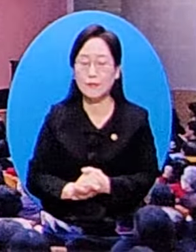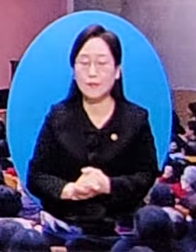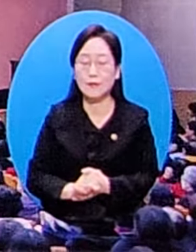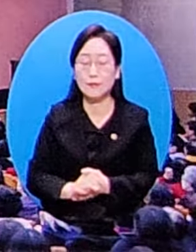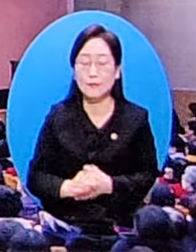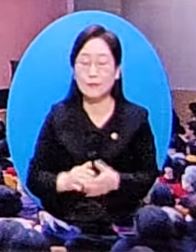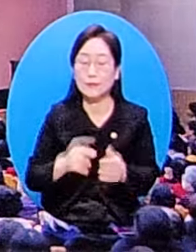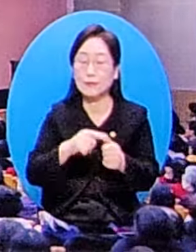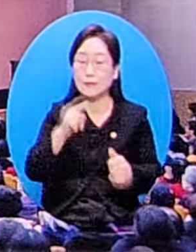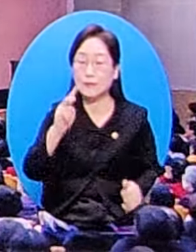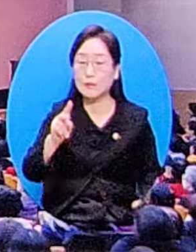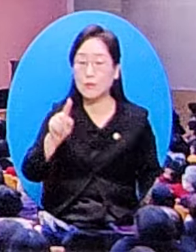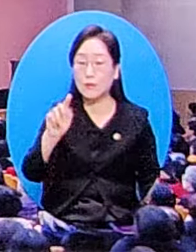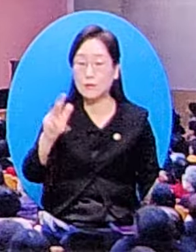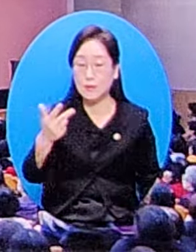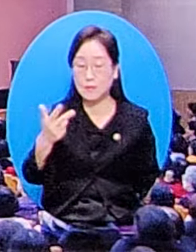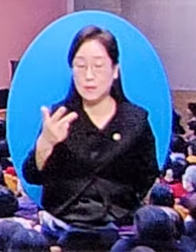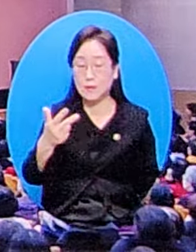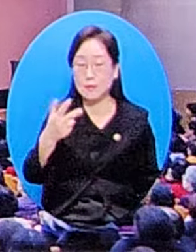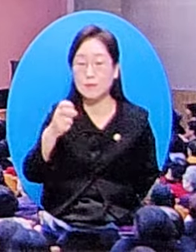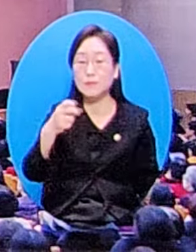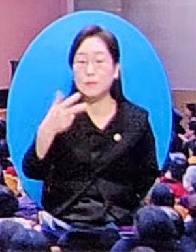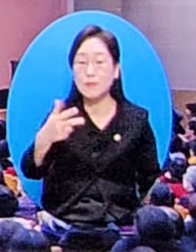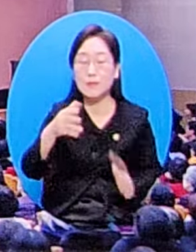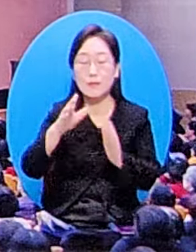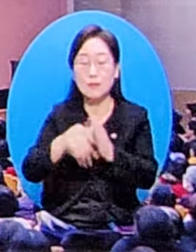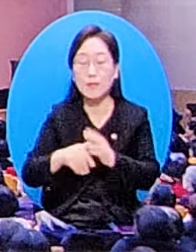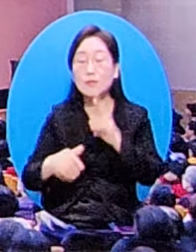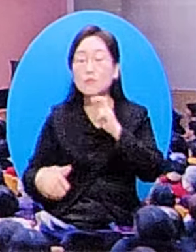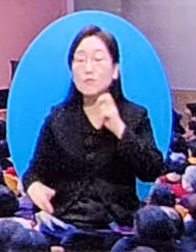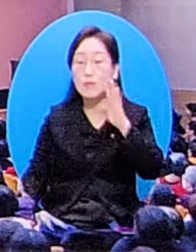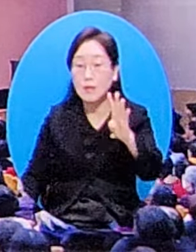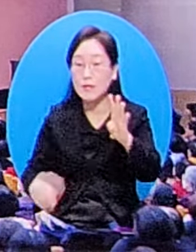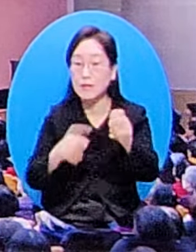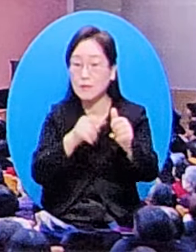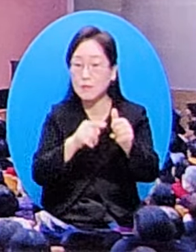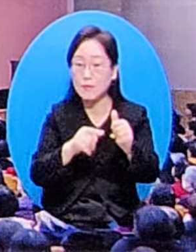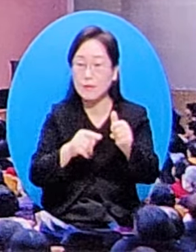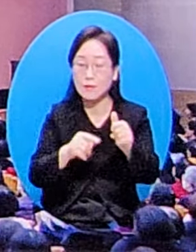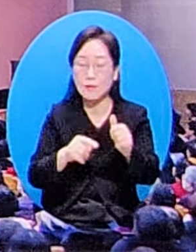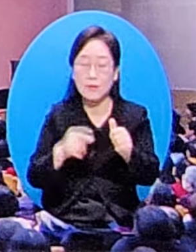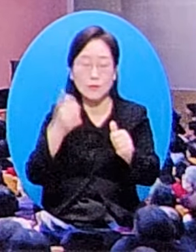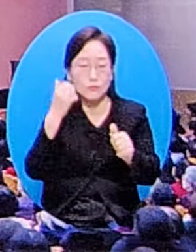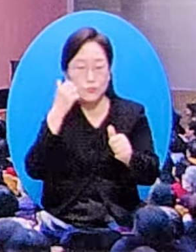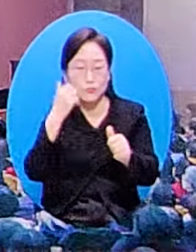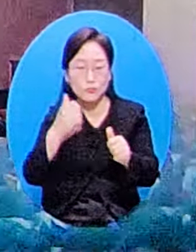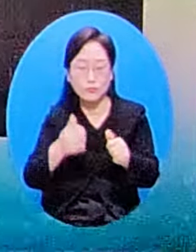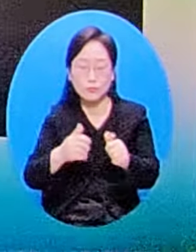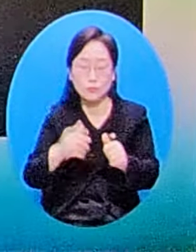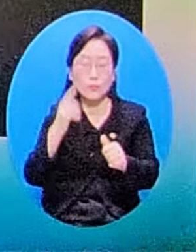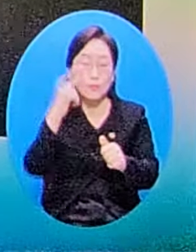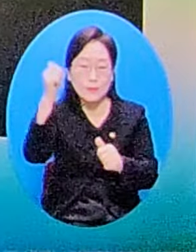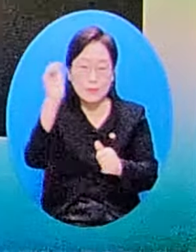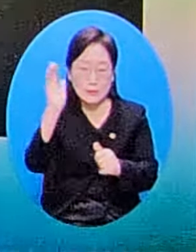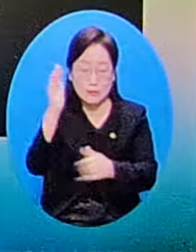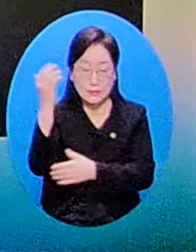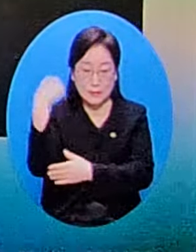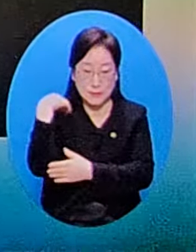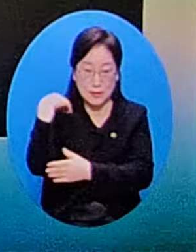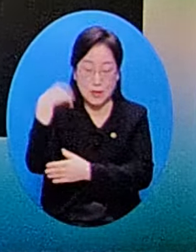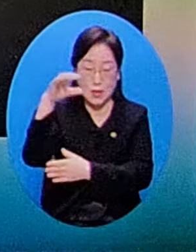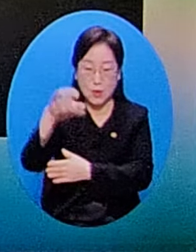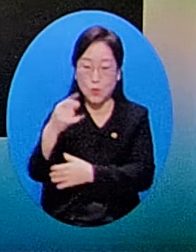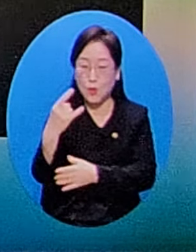그래서 1727년 24살의 나이로 그 외조부가 목회하시던 뉴잉글랜드의 뉴스햄튼